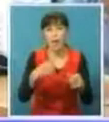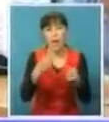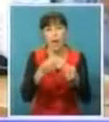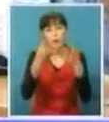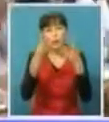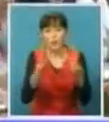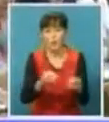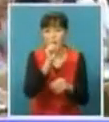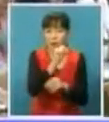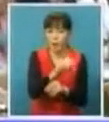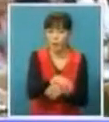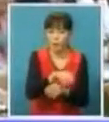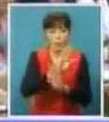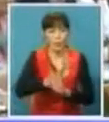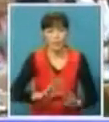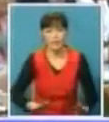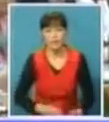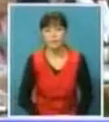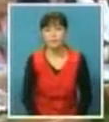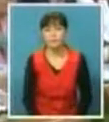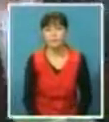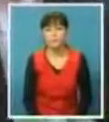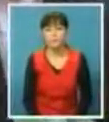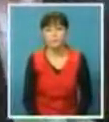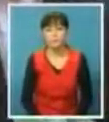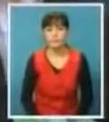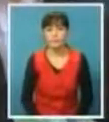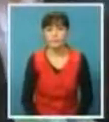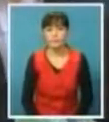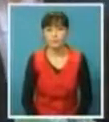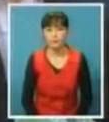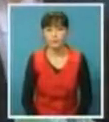шеңберінде қалып қоймауы қажет. Маржан Жұрабай, Рулан Рустемов, Олжас Байтуов, оңтүстік ақпарат.